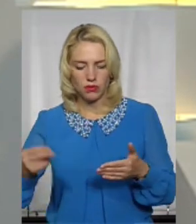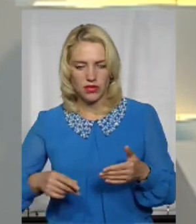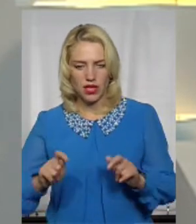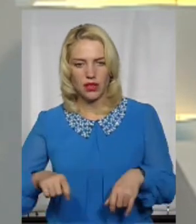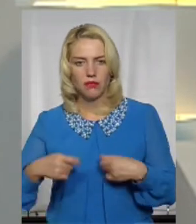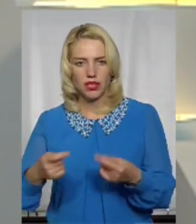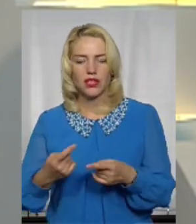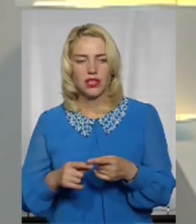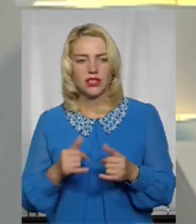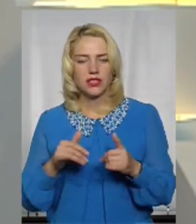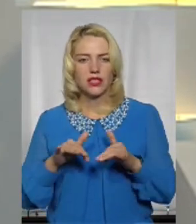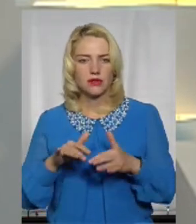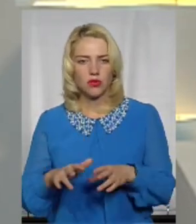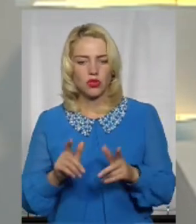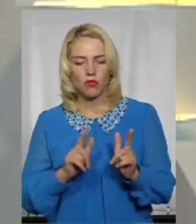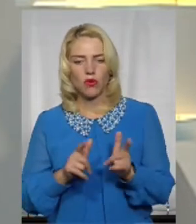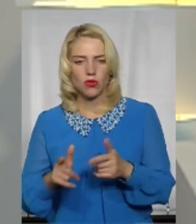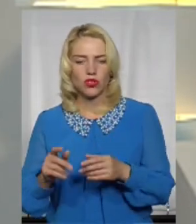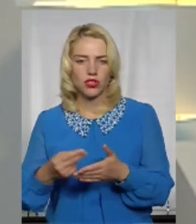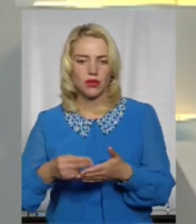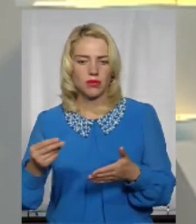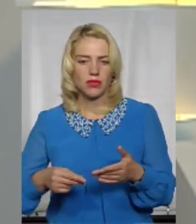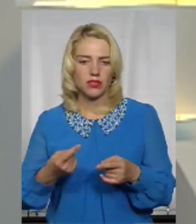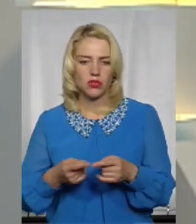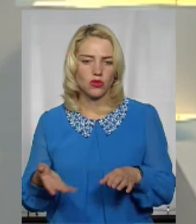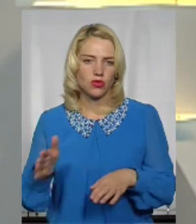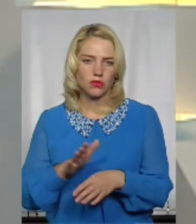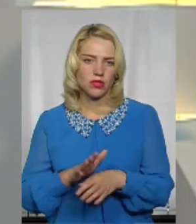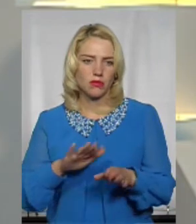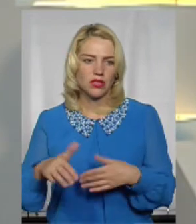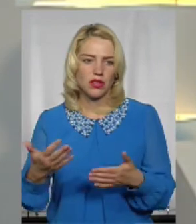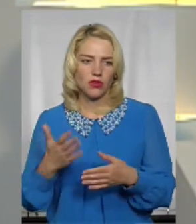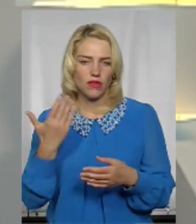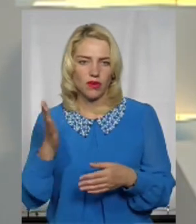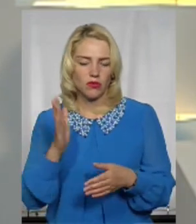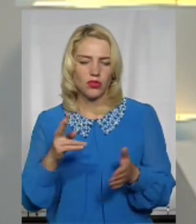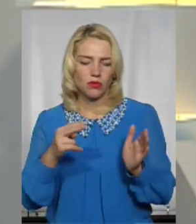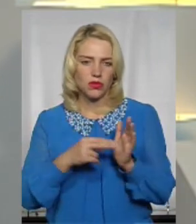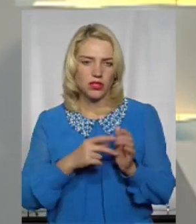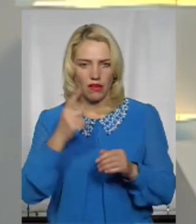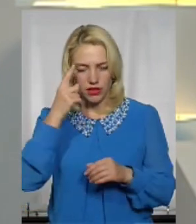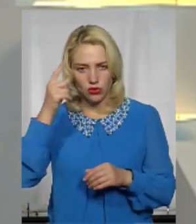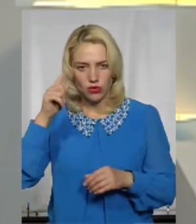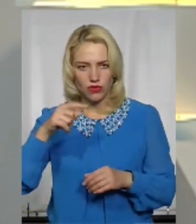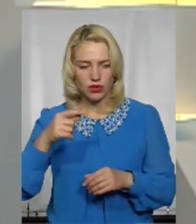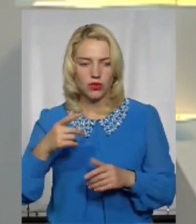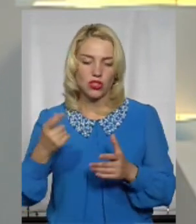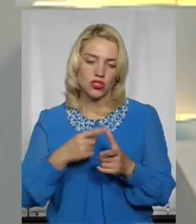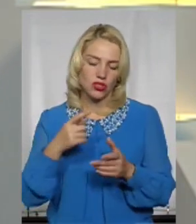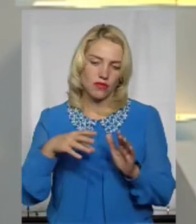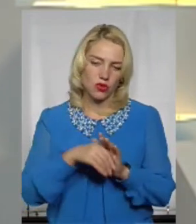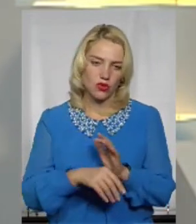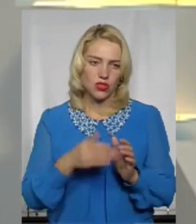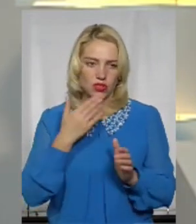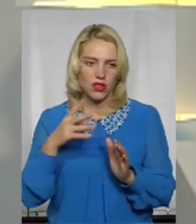зараз іде якраз процедура погодження і підписання даного розпорядження, після якого ви будете поставлені до відома, чи включена, чи не